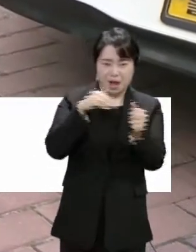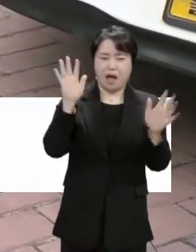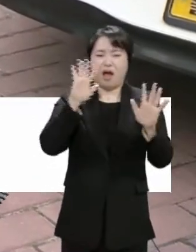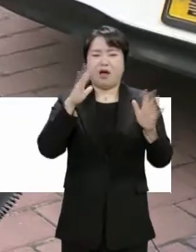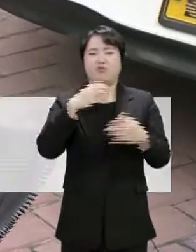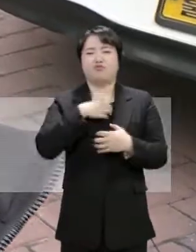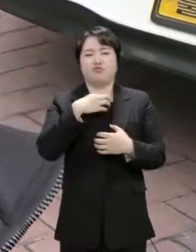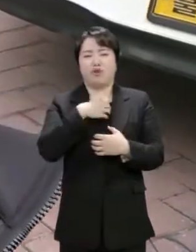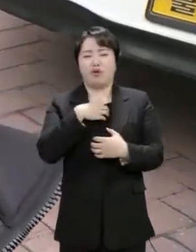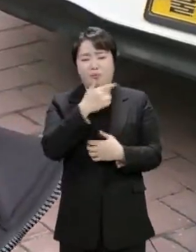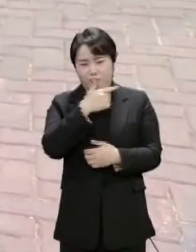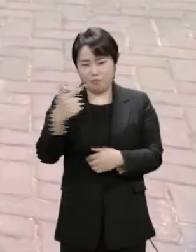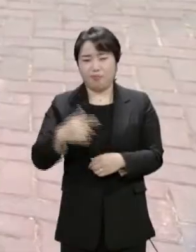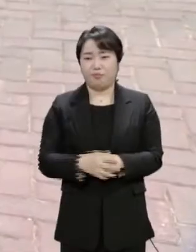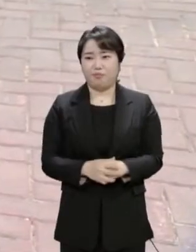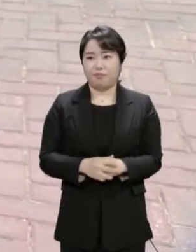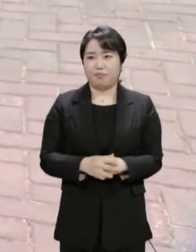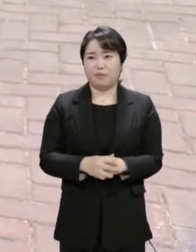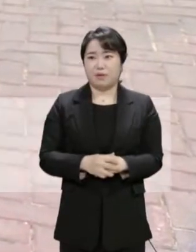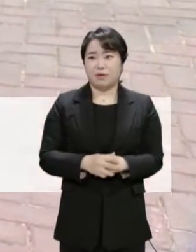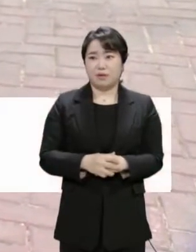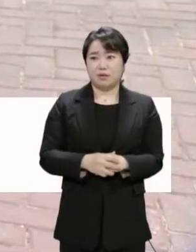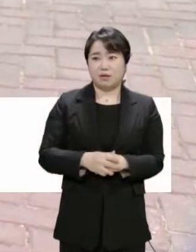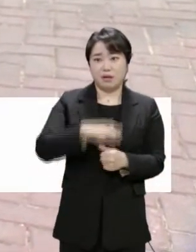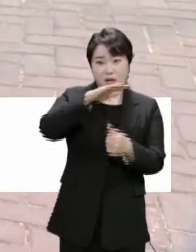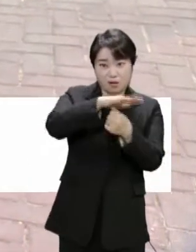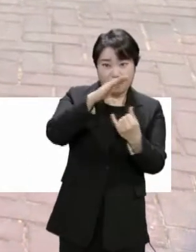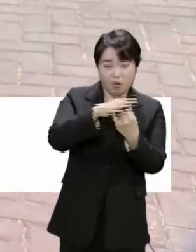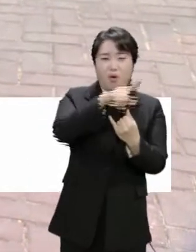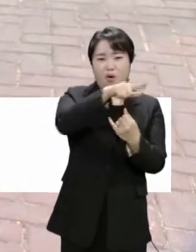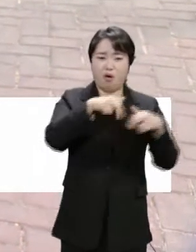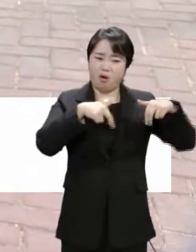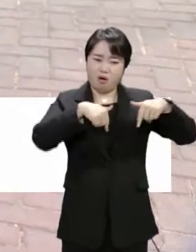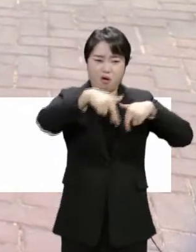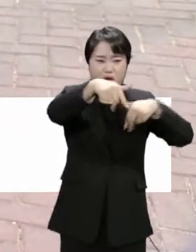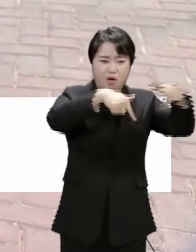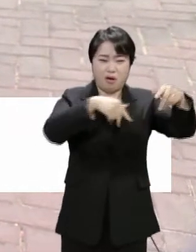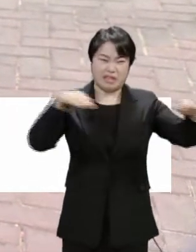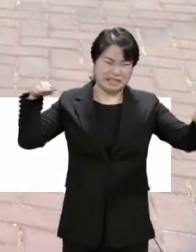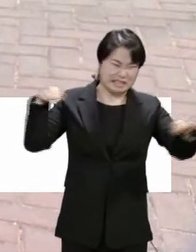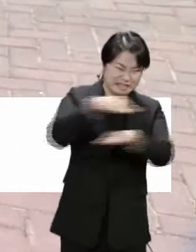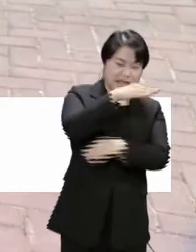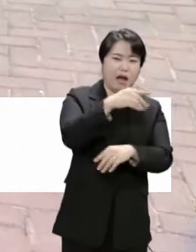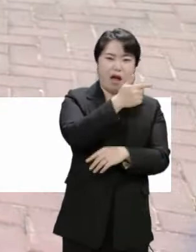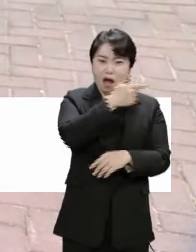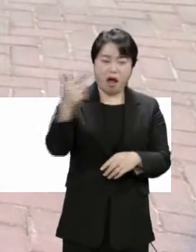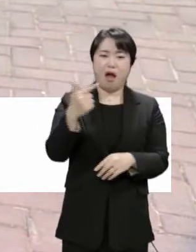났으면 좋겠어요. 애들이 가는데 차가 엄청 쌩쌩 다닐 때도 있고